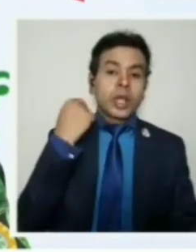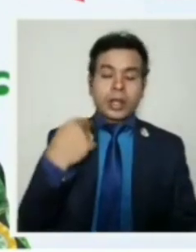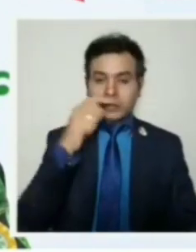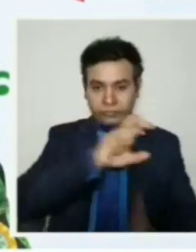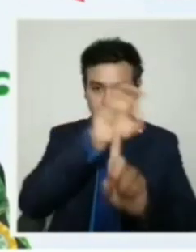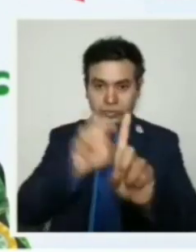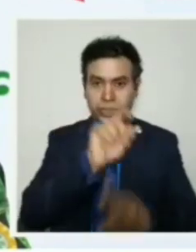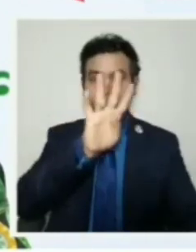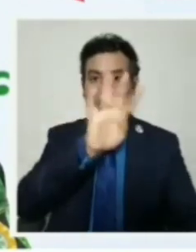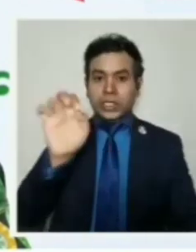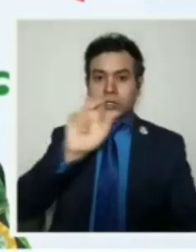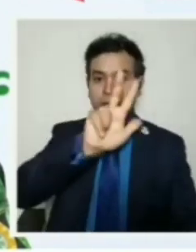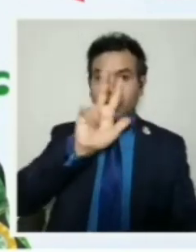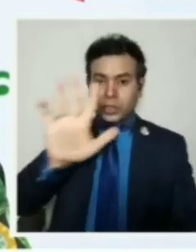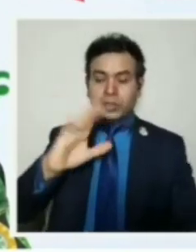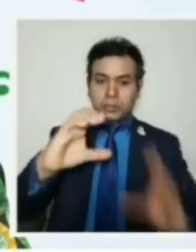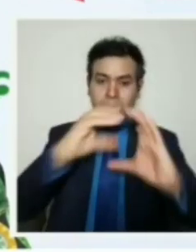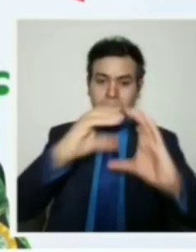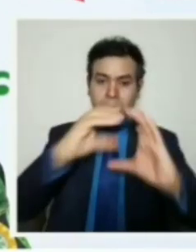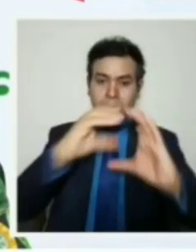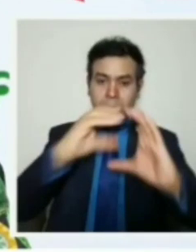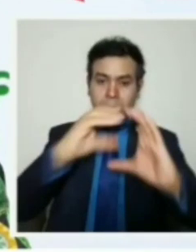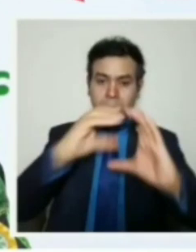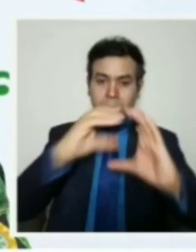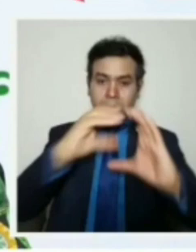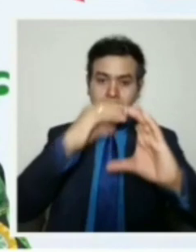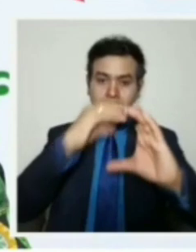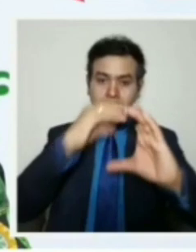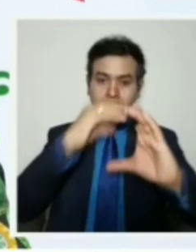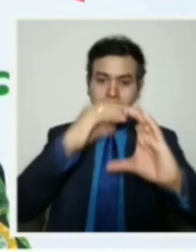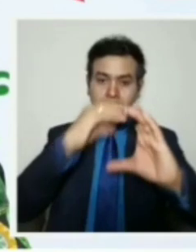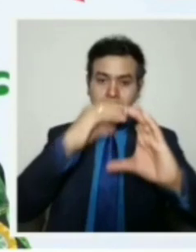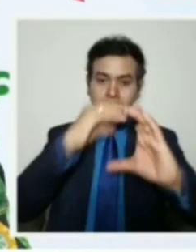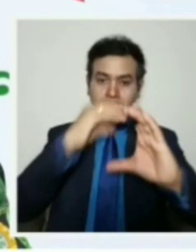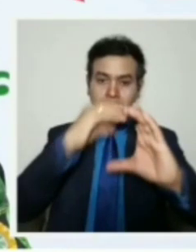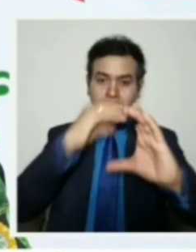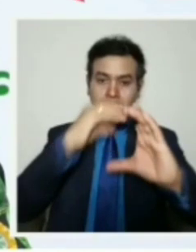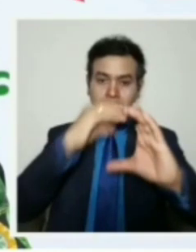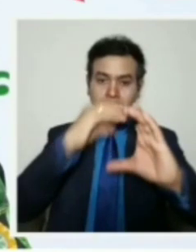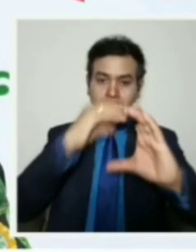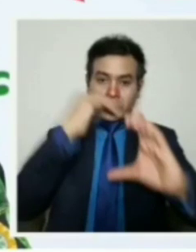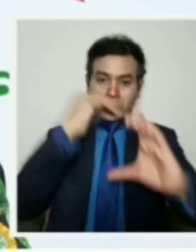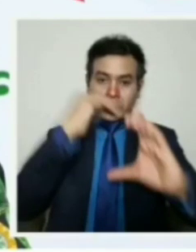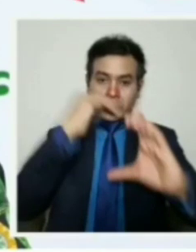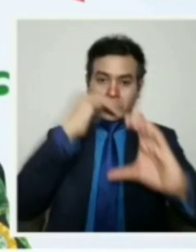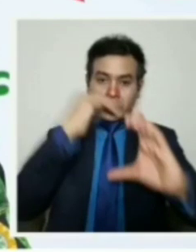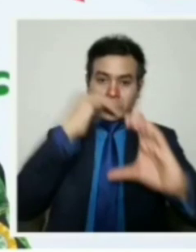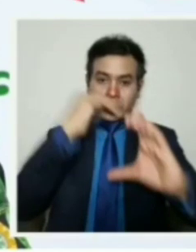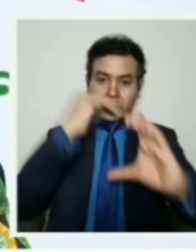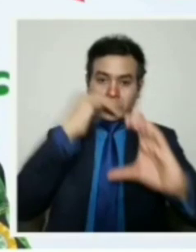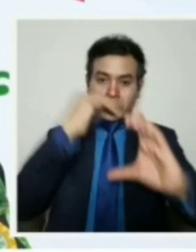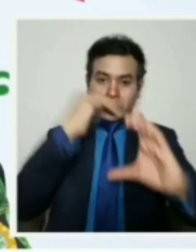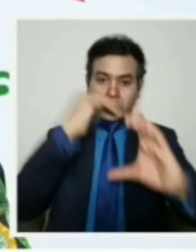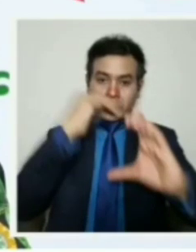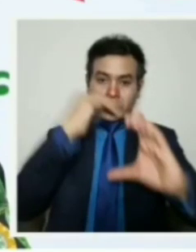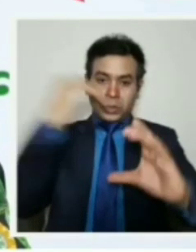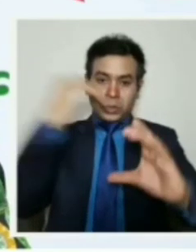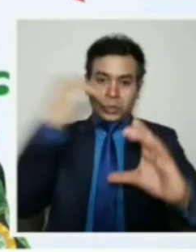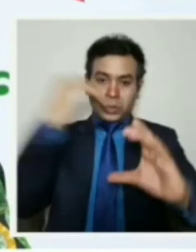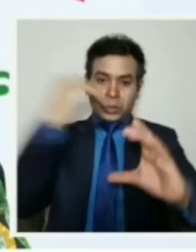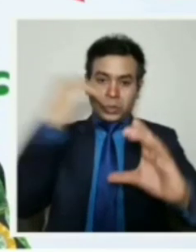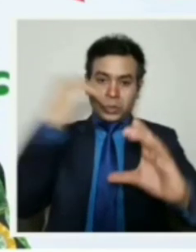সর্বমোট 1,033 জন। এই সকল বিমানবন্দর এবং ক্যান্টনমেন্ট রেল স্টেশনে সহ এ পর্যন্ত স্ক্রিনিং হয়েছে